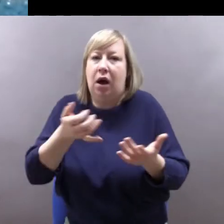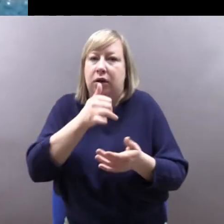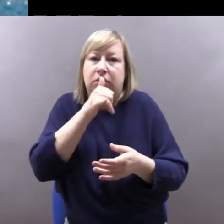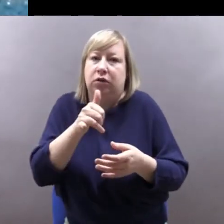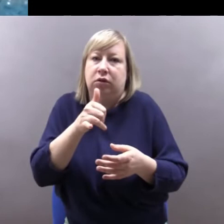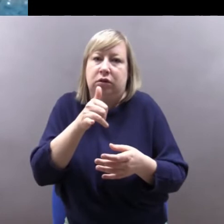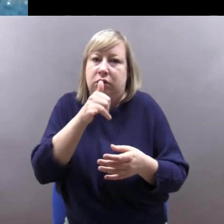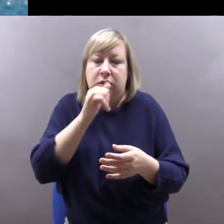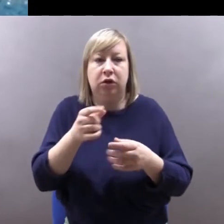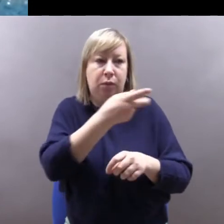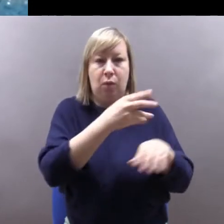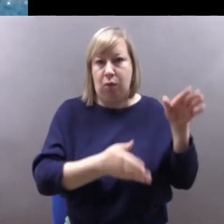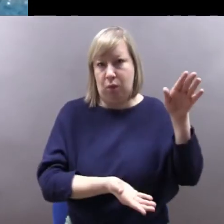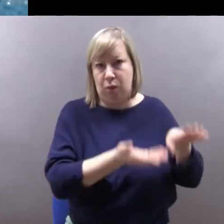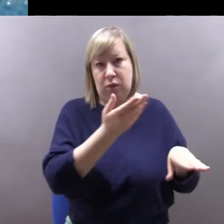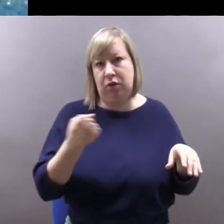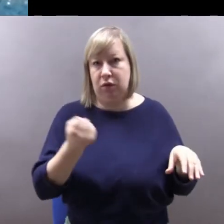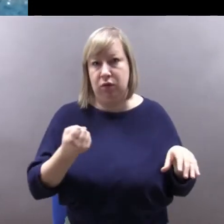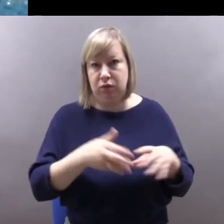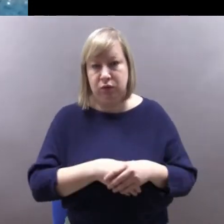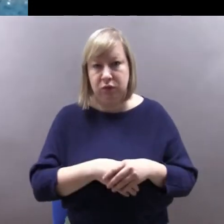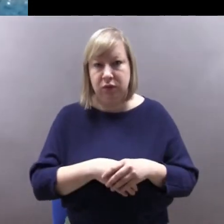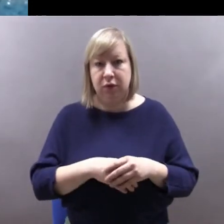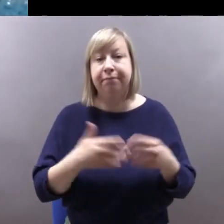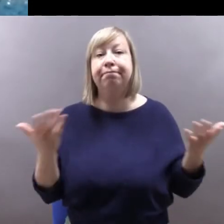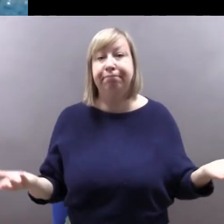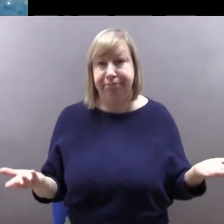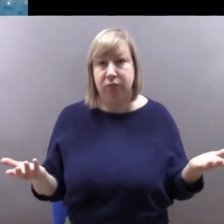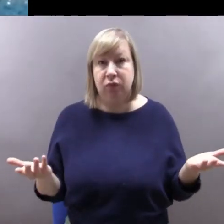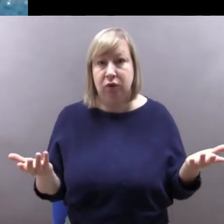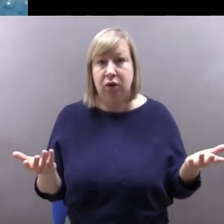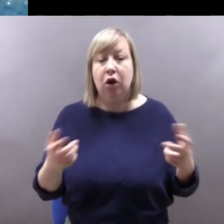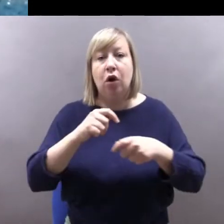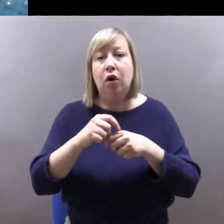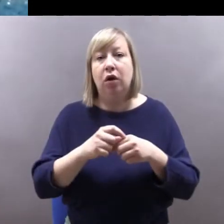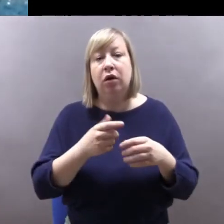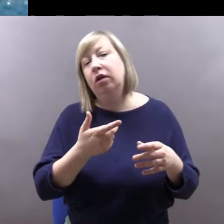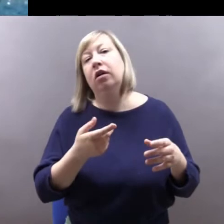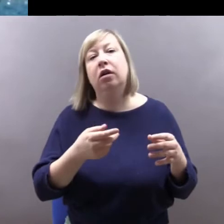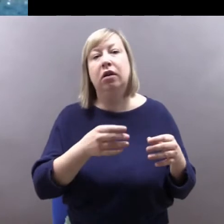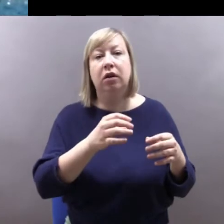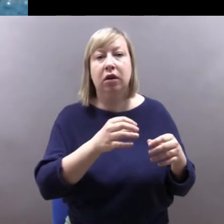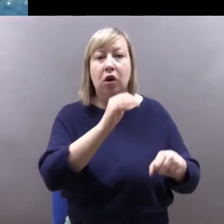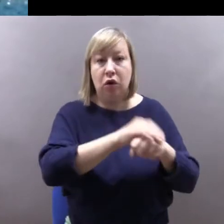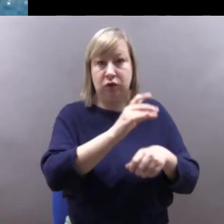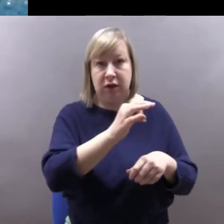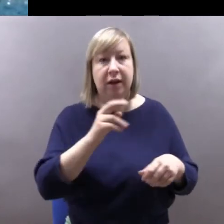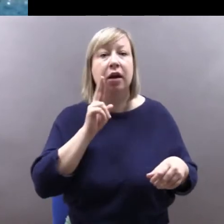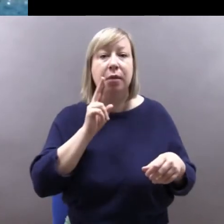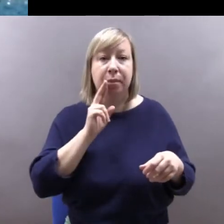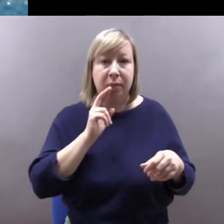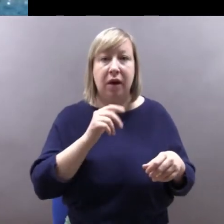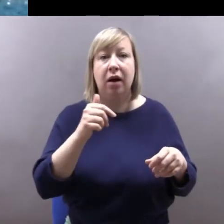bo to wyglądało tak, że jej mama, chociaż ona nie jest wobec własnowolniona, jej mama musiała iść tam do